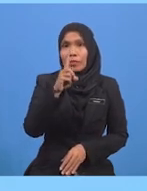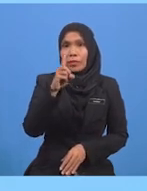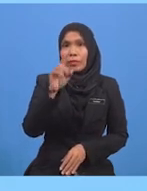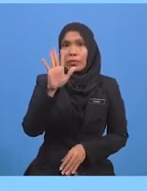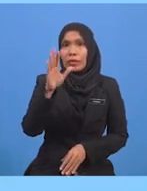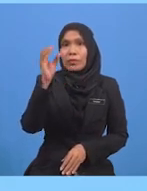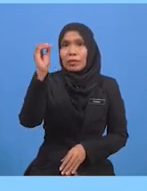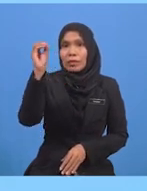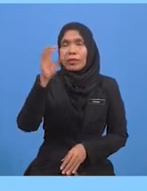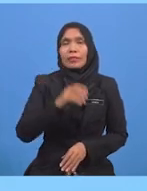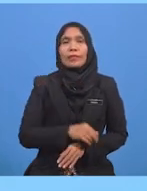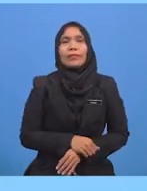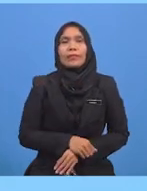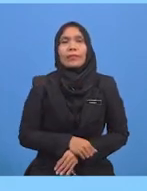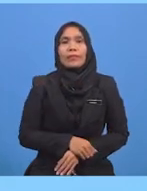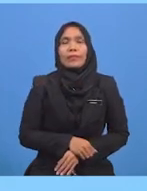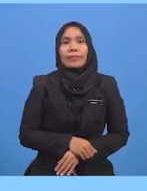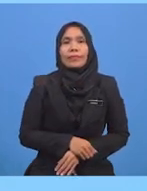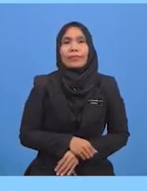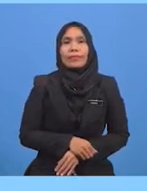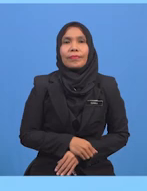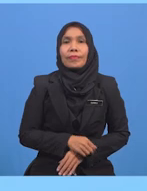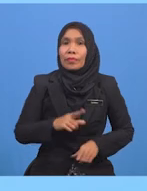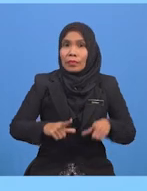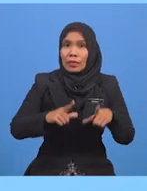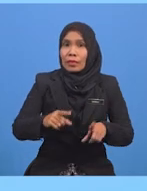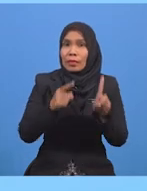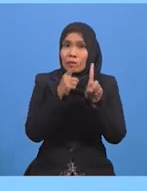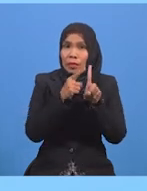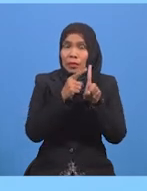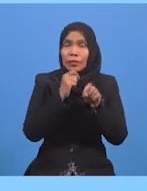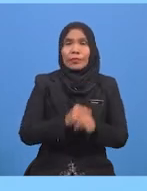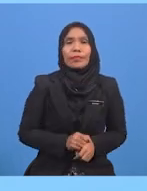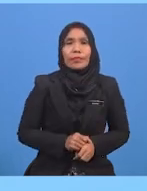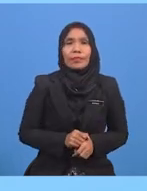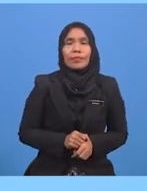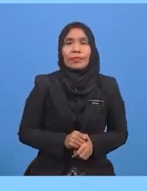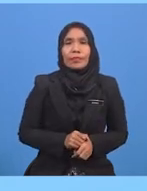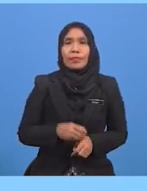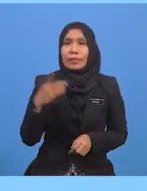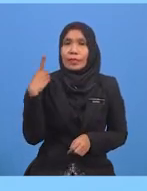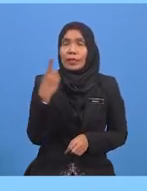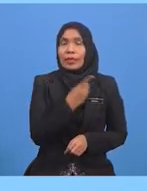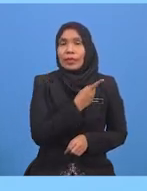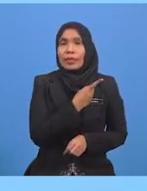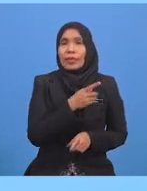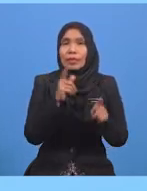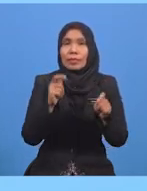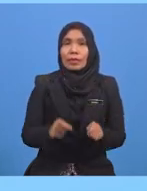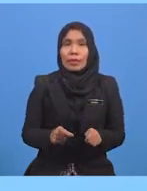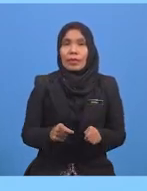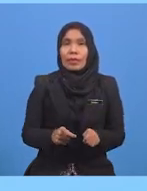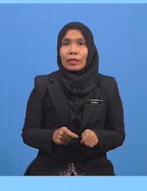115 darjah. Langkah pertama ialah kita perlu